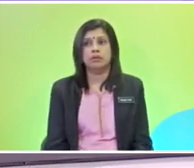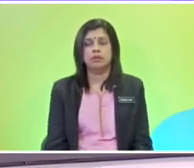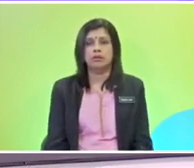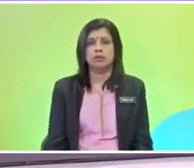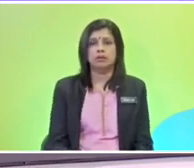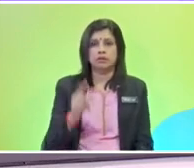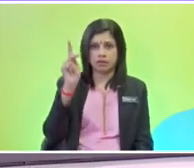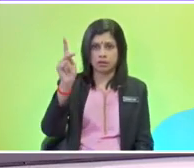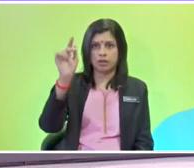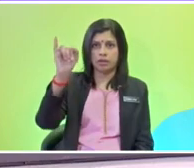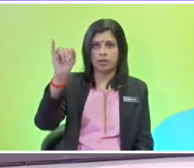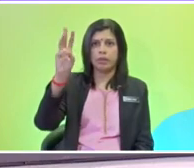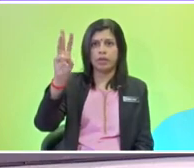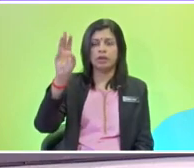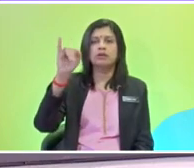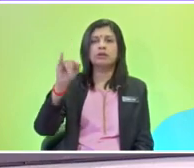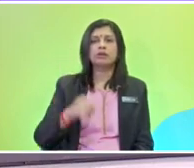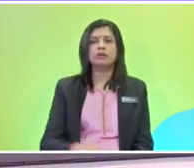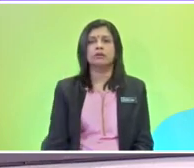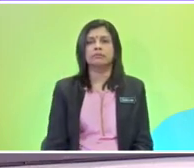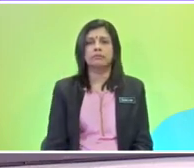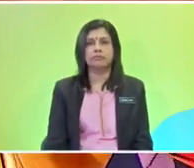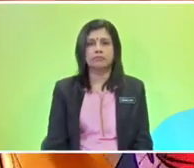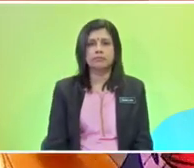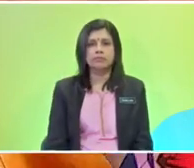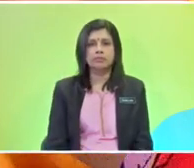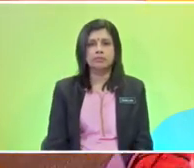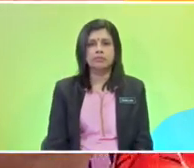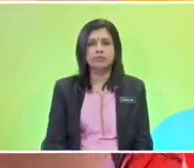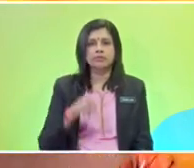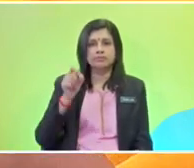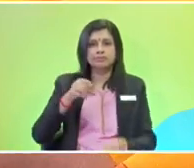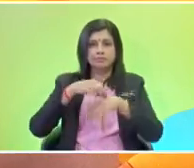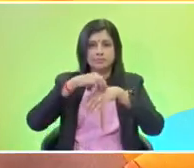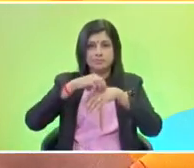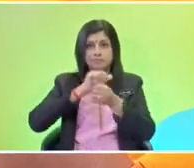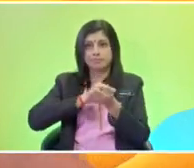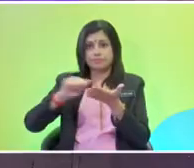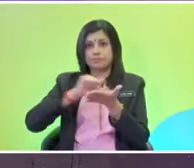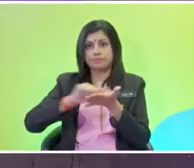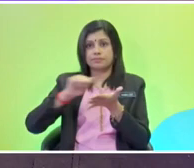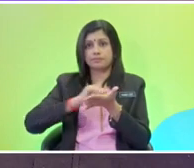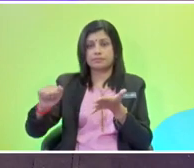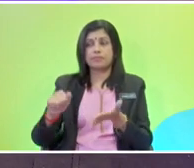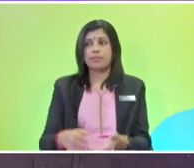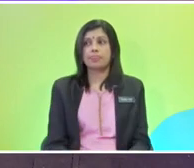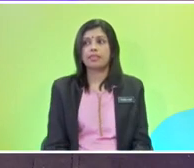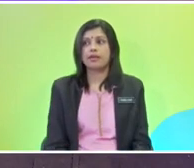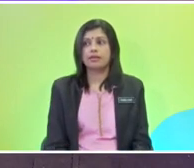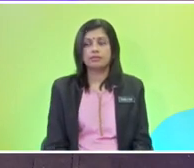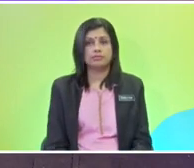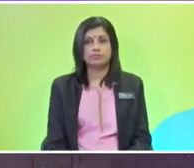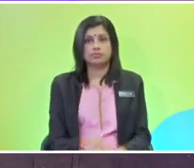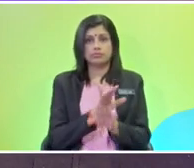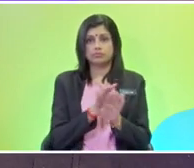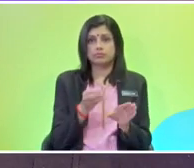kiwi. Betul, kiwi. Kiwi ni kalau nak makan kena buang dia punya kulit. Tapi nampak macam boleh makan macam tu je, cikgu.